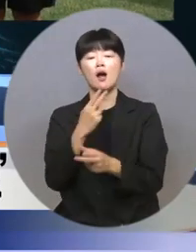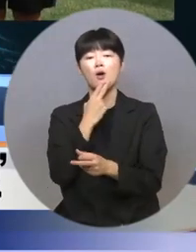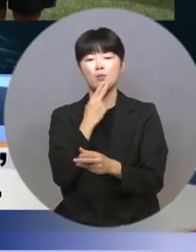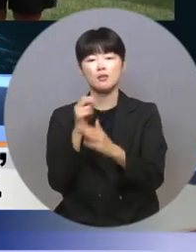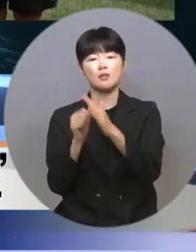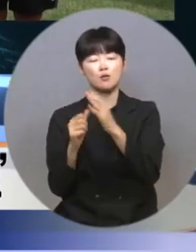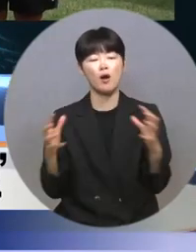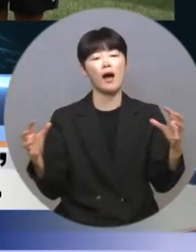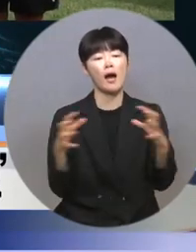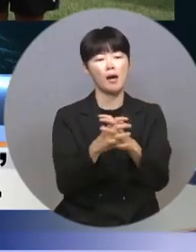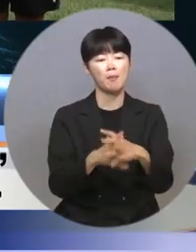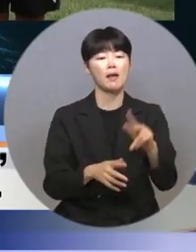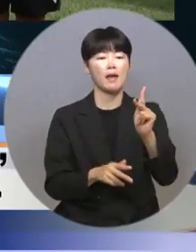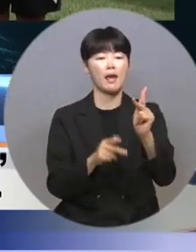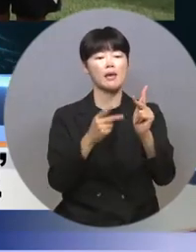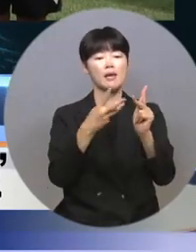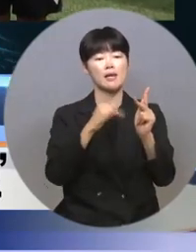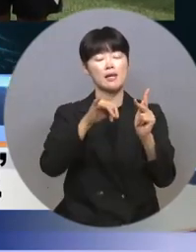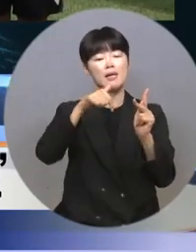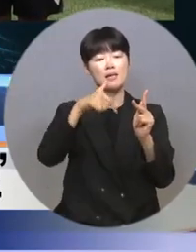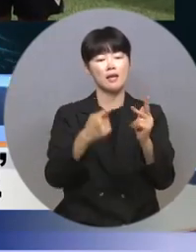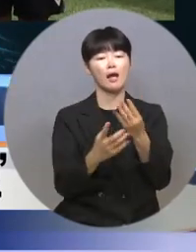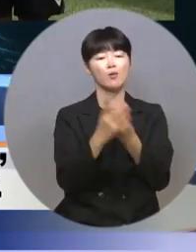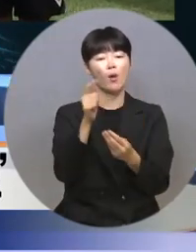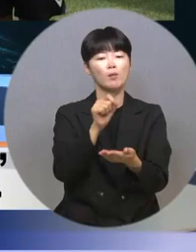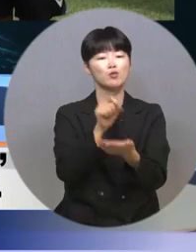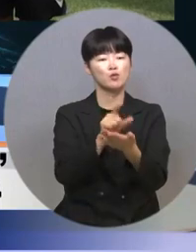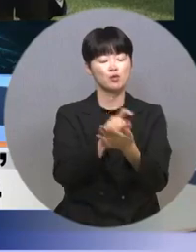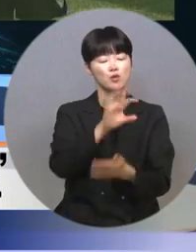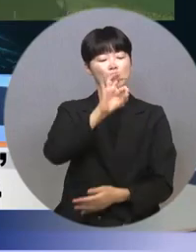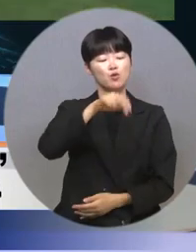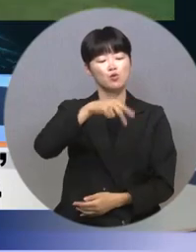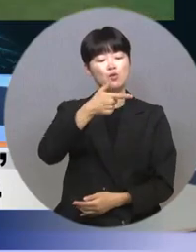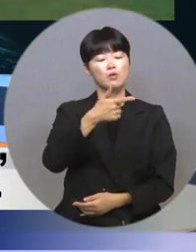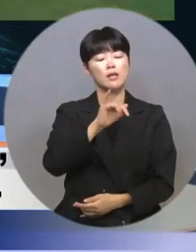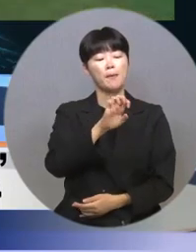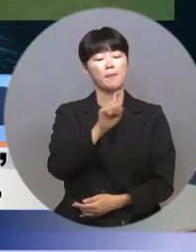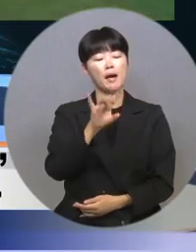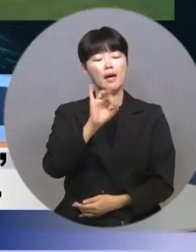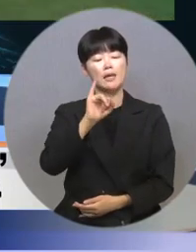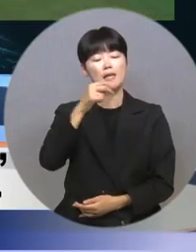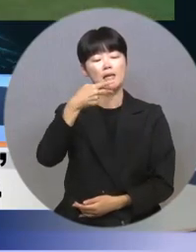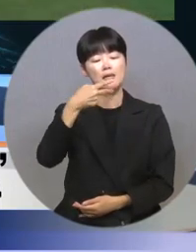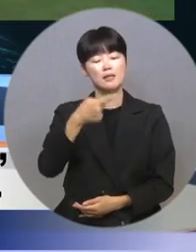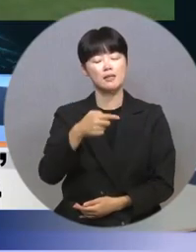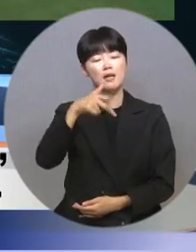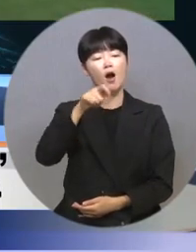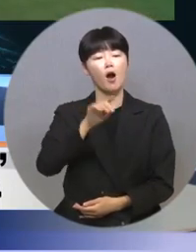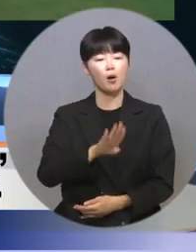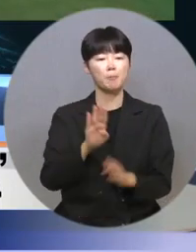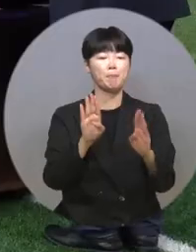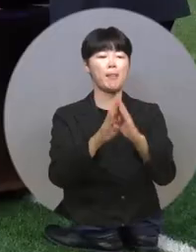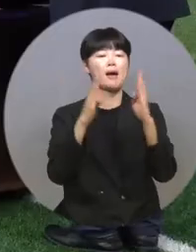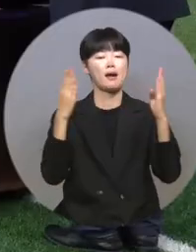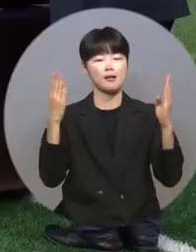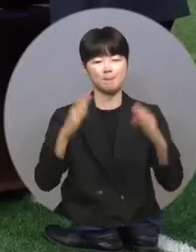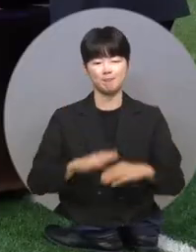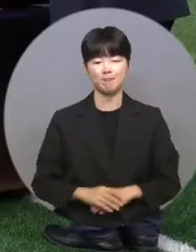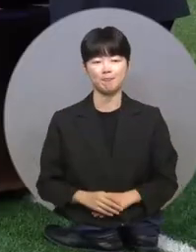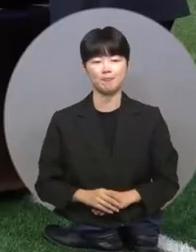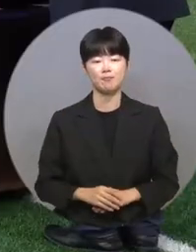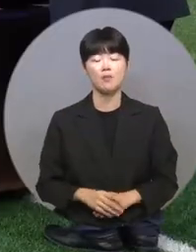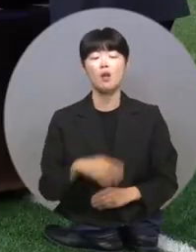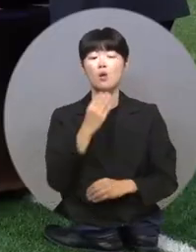K리그 통합축구 유니파이드 컵이 충북 제천에서 열렸습니다. 보도에 전우주 기자입니다. 토요일